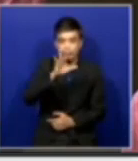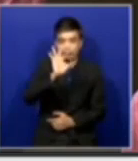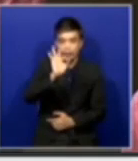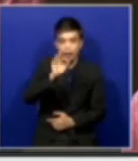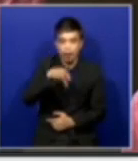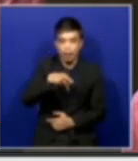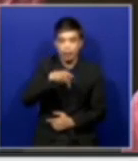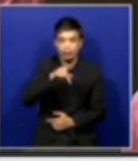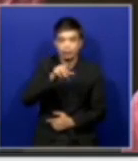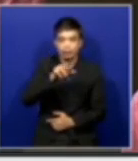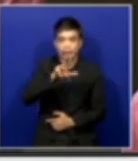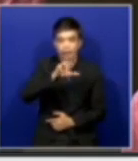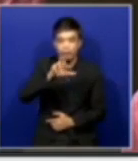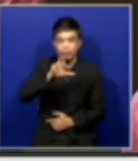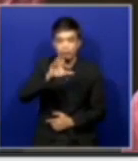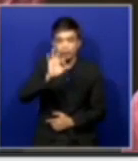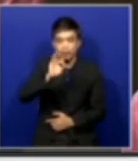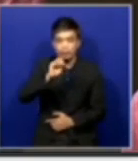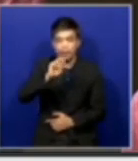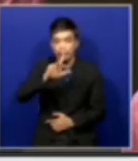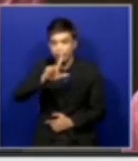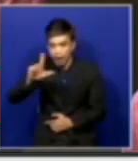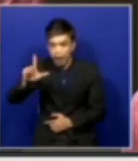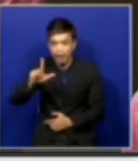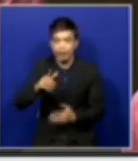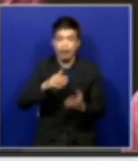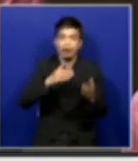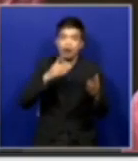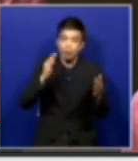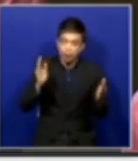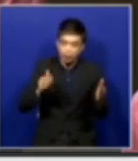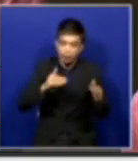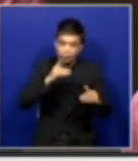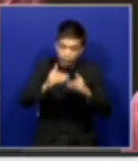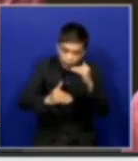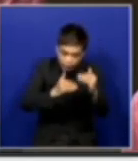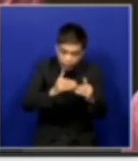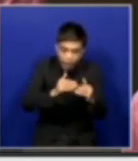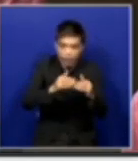39,893 ล้านนะครับแล้วก็เป็นงบรายจ่ายบูรณาการนะครับอีก